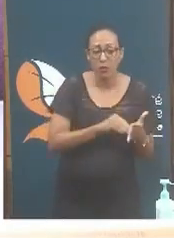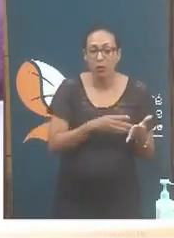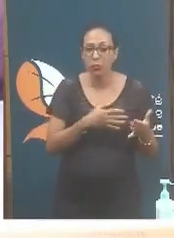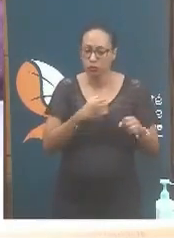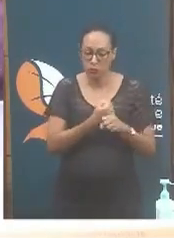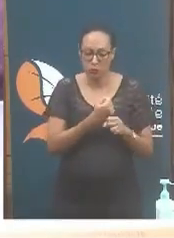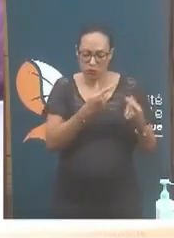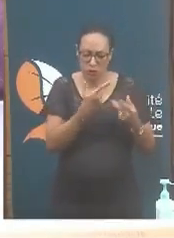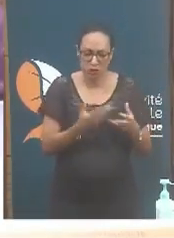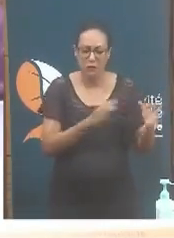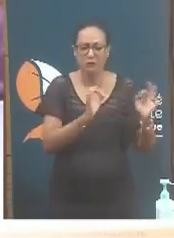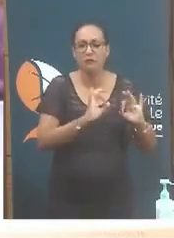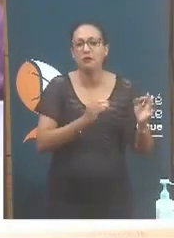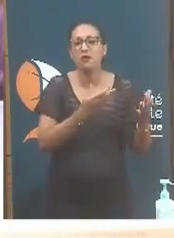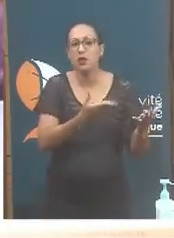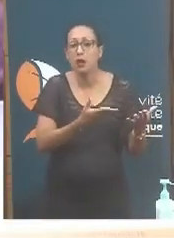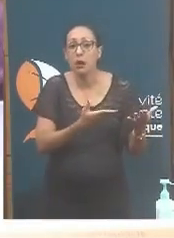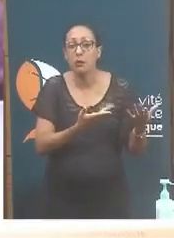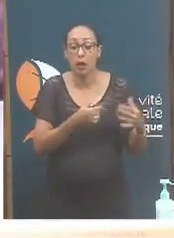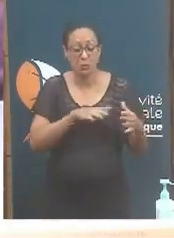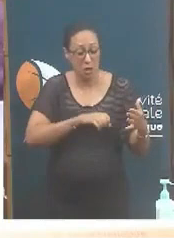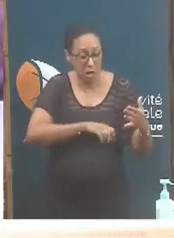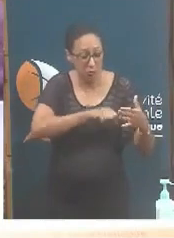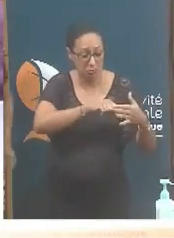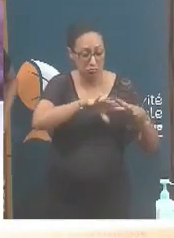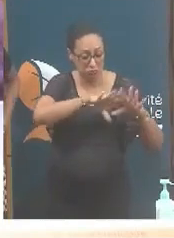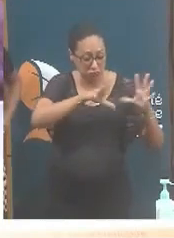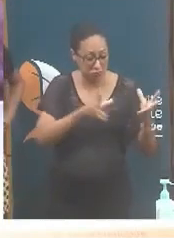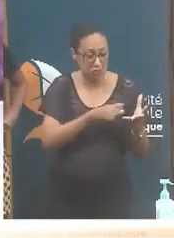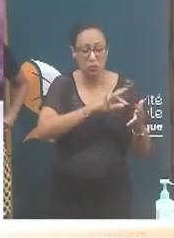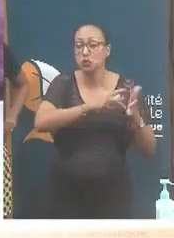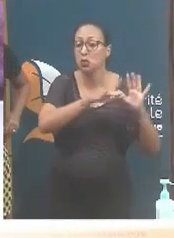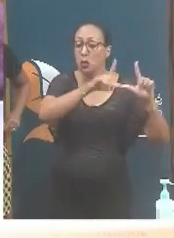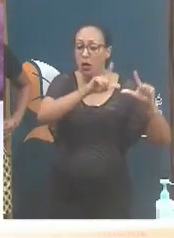déjà finalisé, j'ai vu qu'on les reprend tous. Très bien.